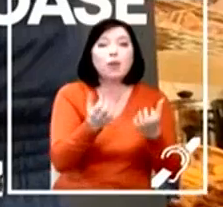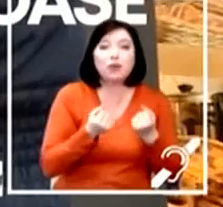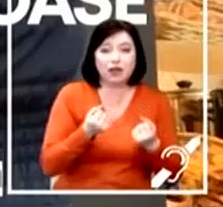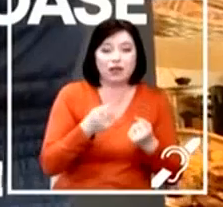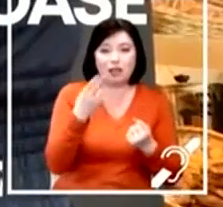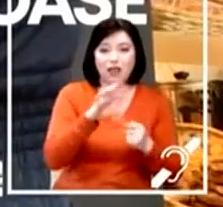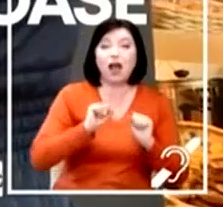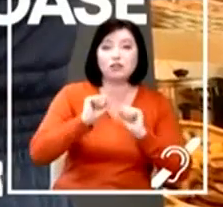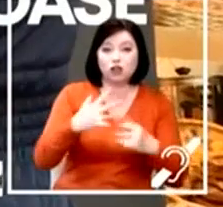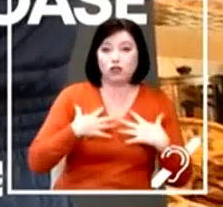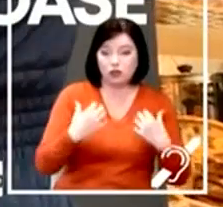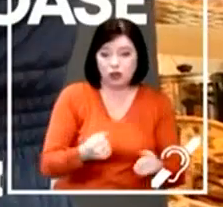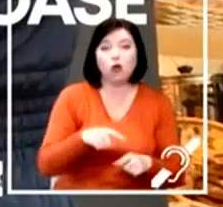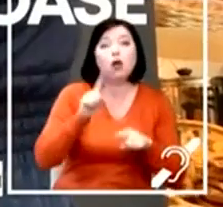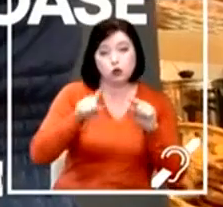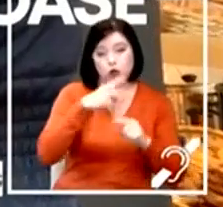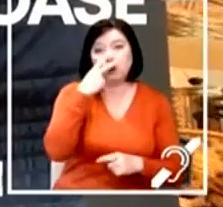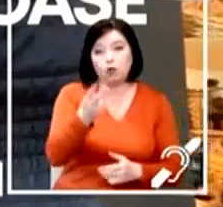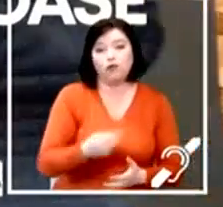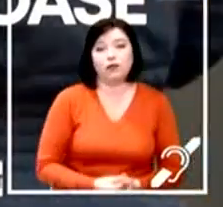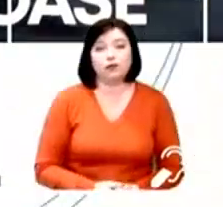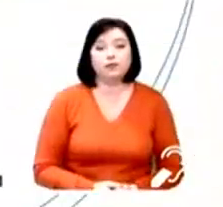politicile de sănătate, vedem în câteva minute.